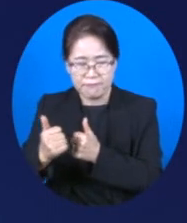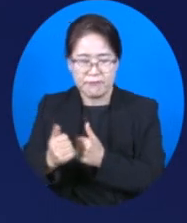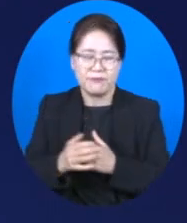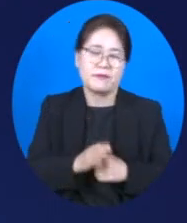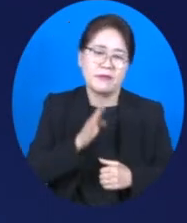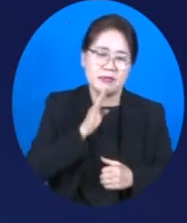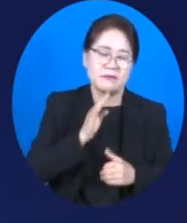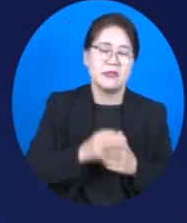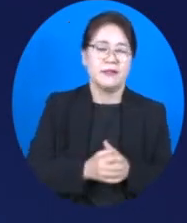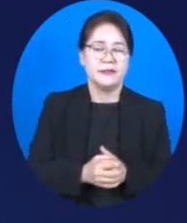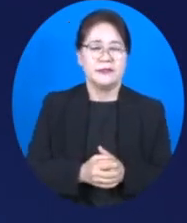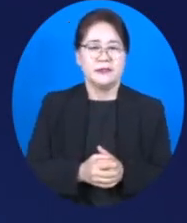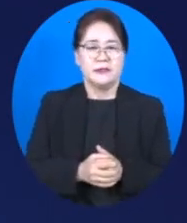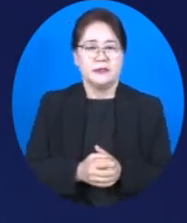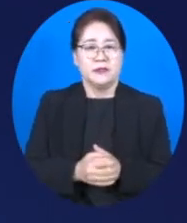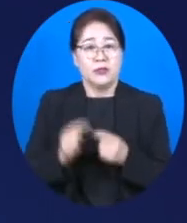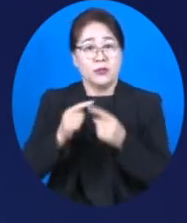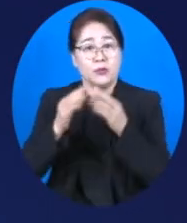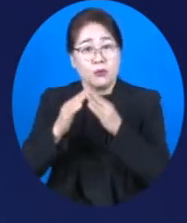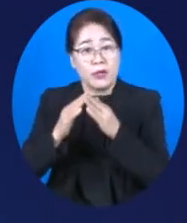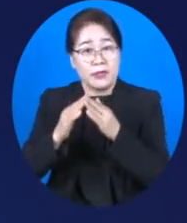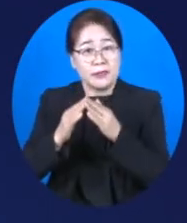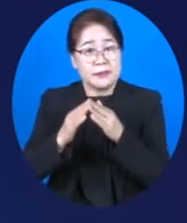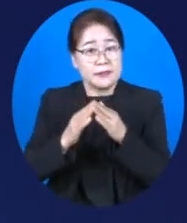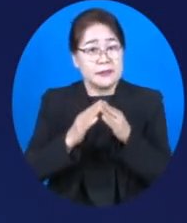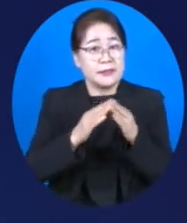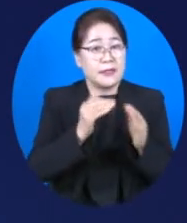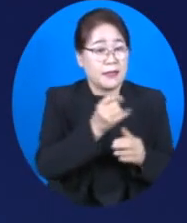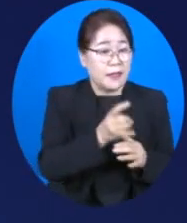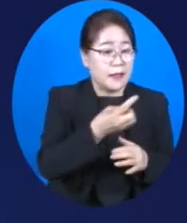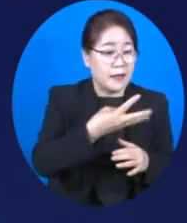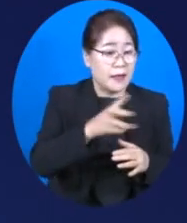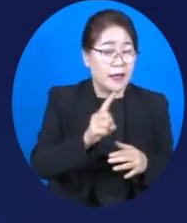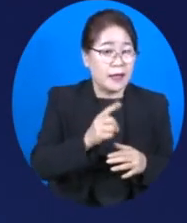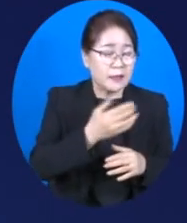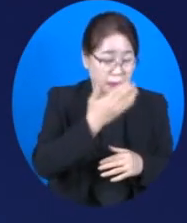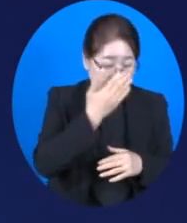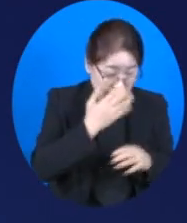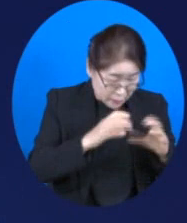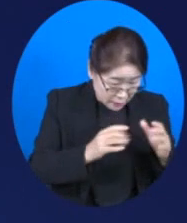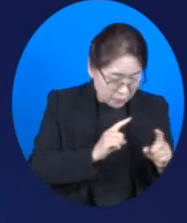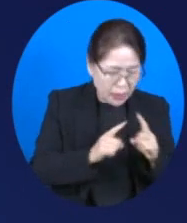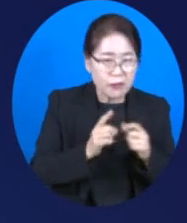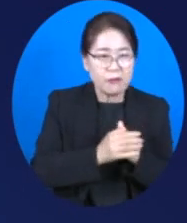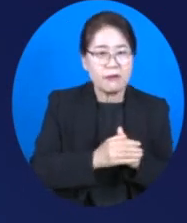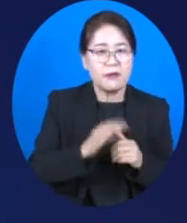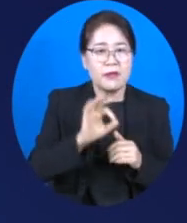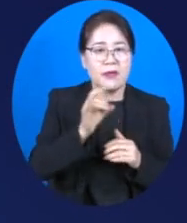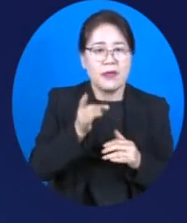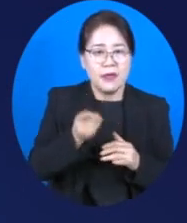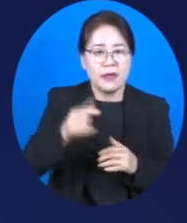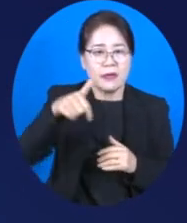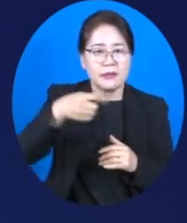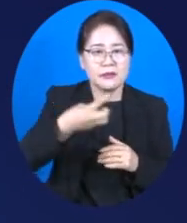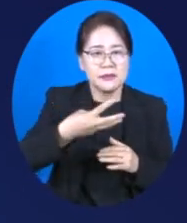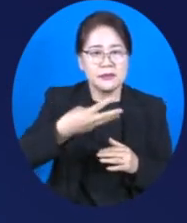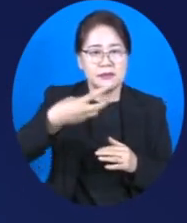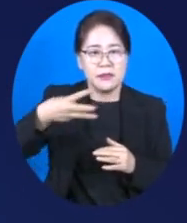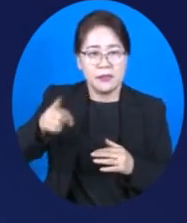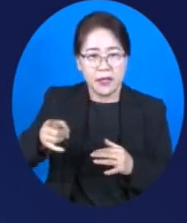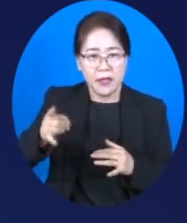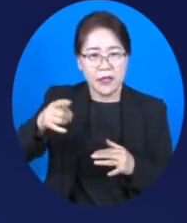사실입니다. 교회를 헬라어로 에클레시아라고 말하죠. 여러분들, 이 에클레시아라고 하는 단어는